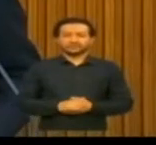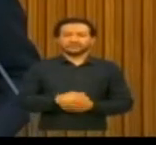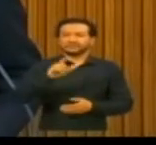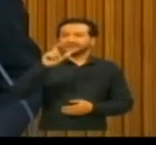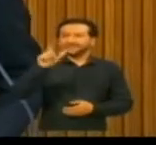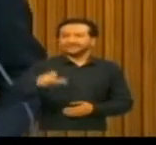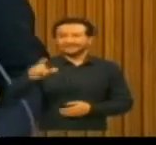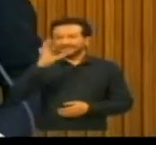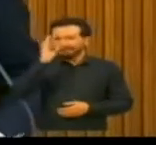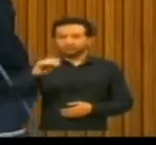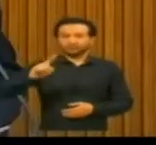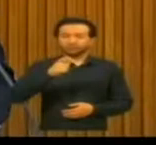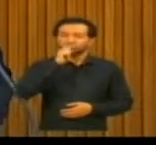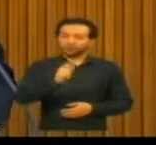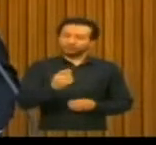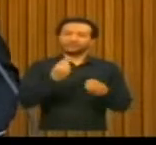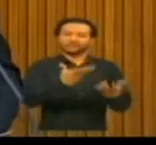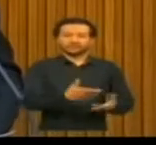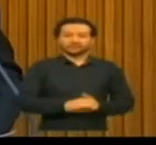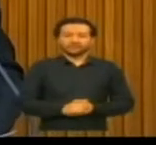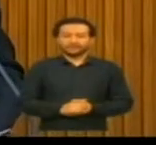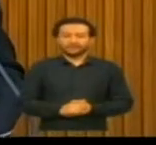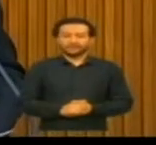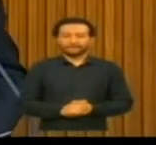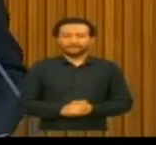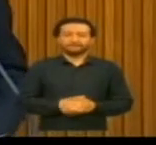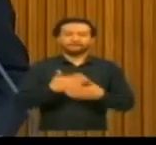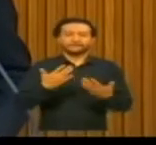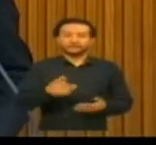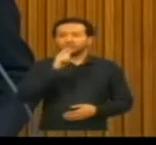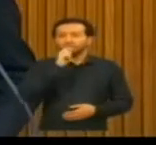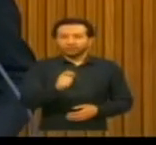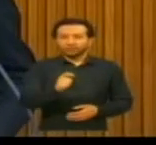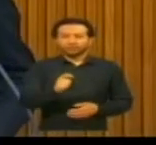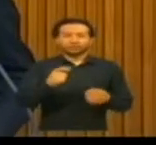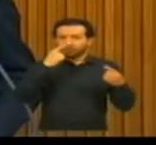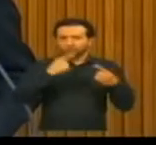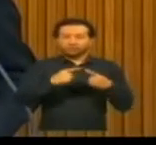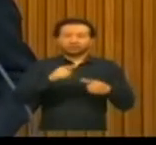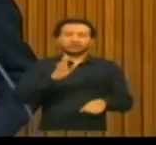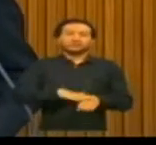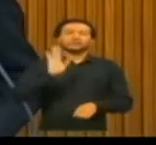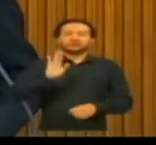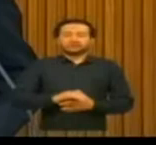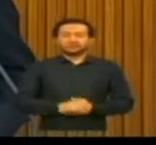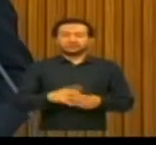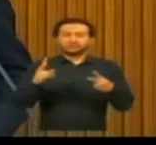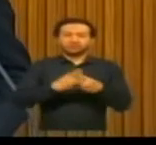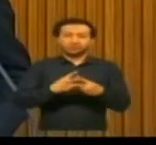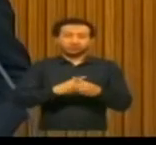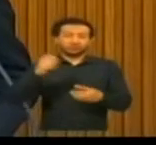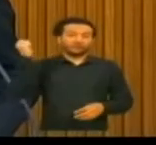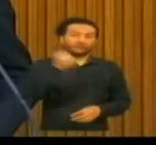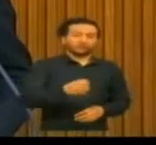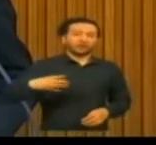Faillerin bulacağız diye sözler de verildi. Ama sözlerin gereği yerine getirilmedi. Polis çopuyla bu